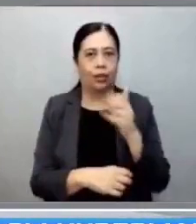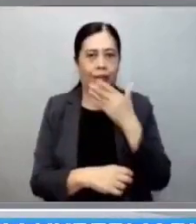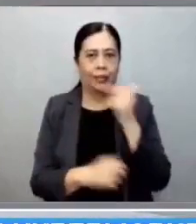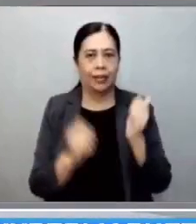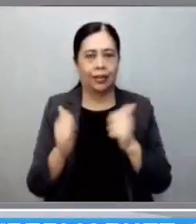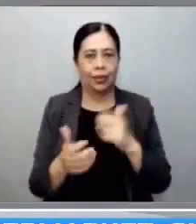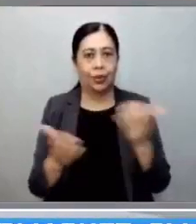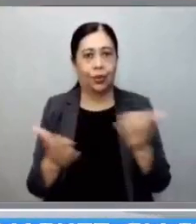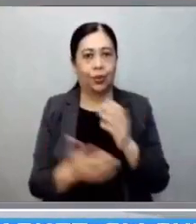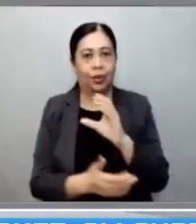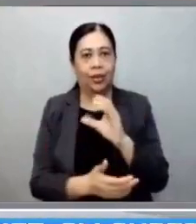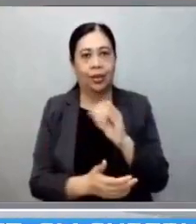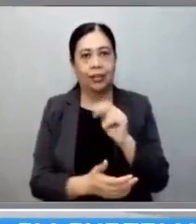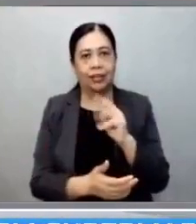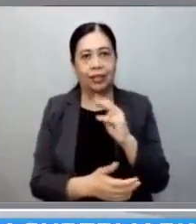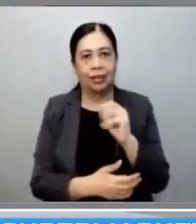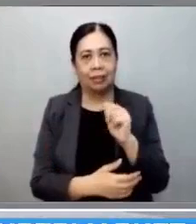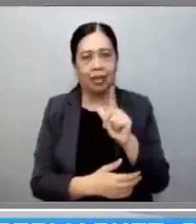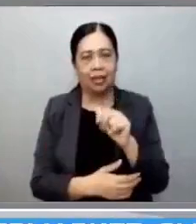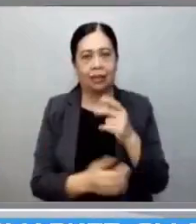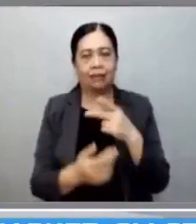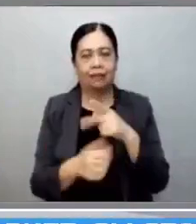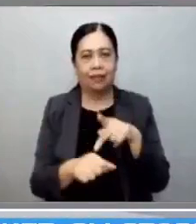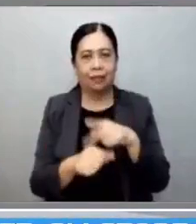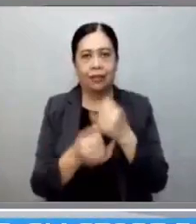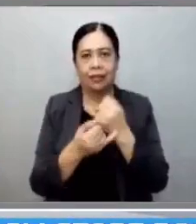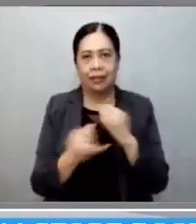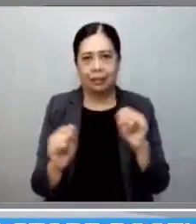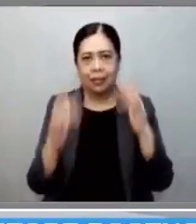Cinemalaya Philippine Independent Film Festival